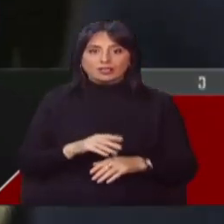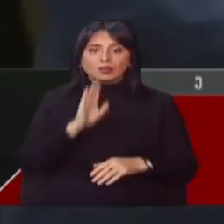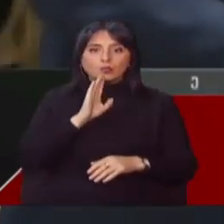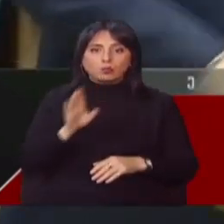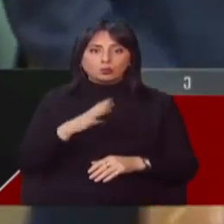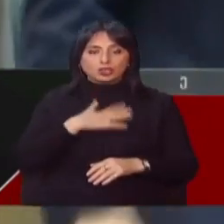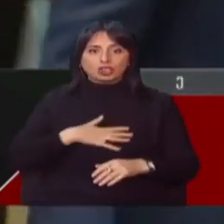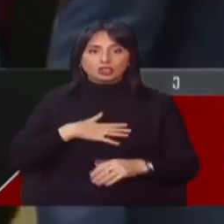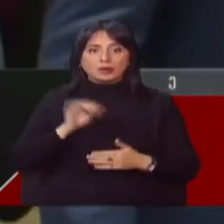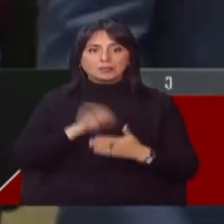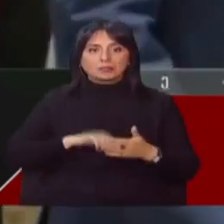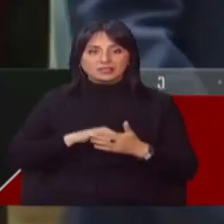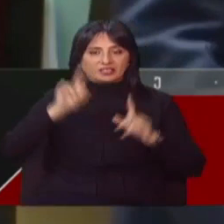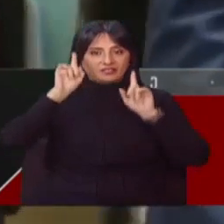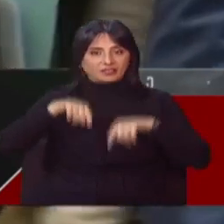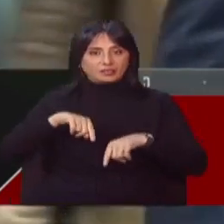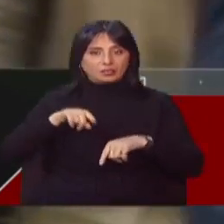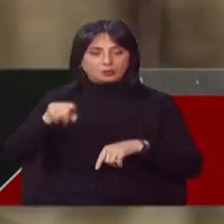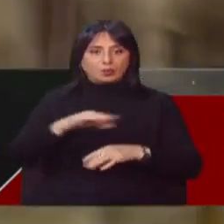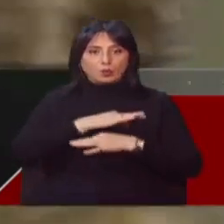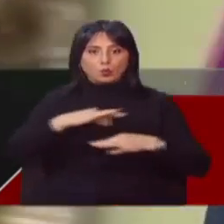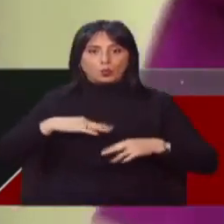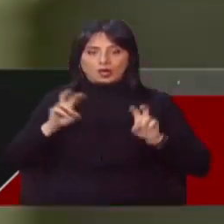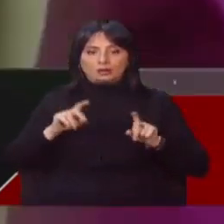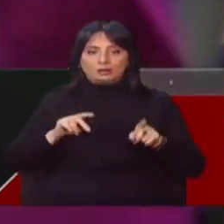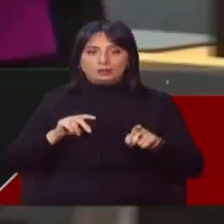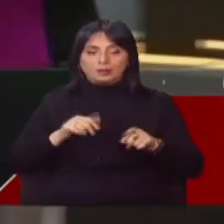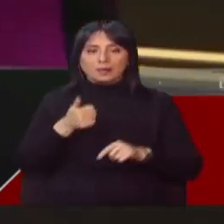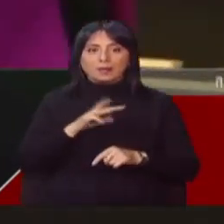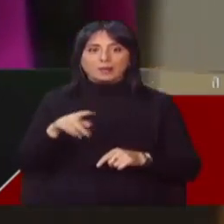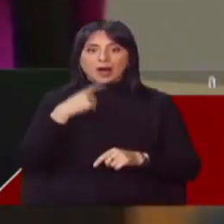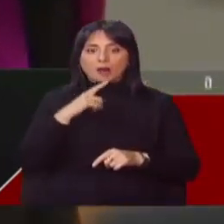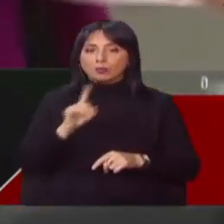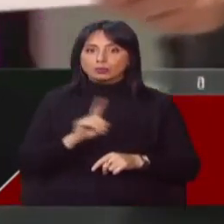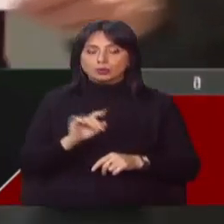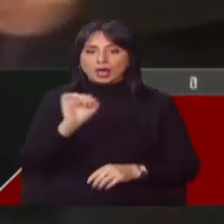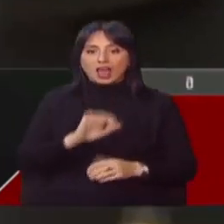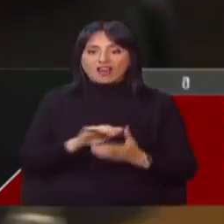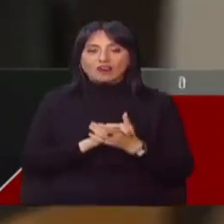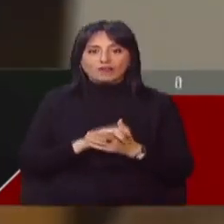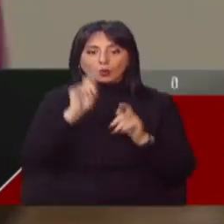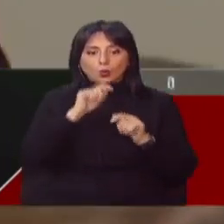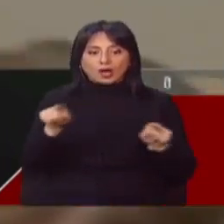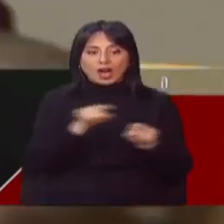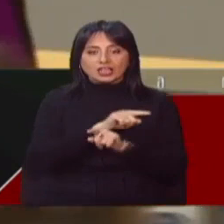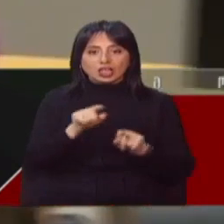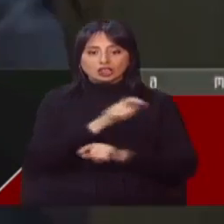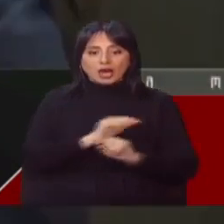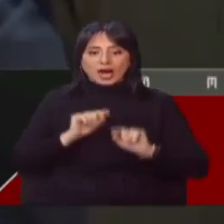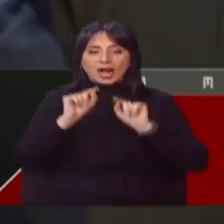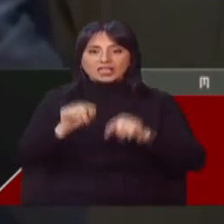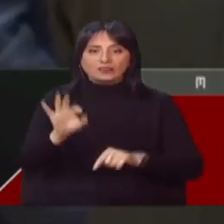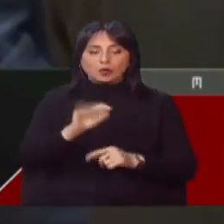ბრიუსელის შეშფოთების მიზეზი ვიცით და მას უნგრეთი ჰქვია, რომლის პრემიერიც ამბობს, რომ ევროკავშირსა და უკრაინას შორის